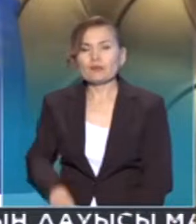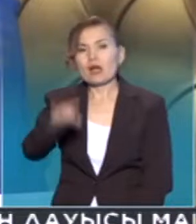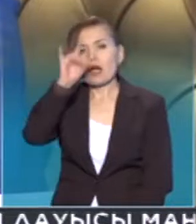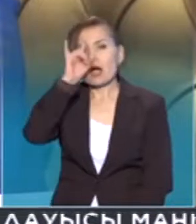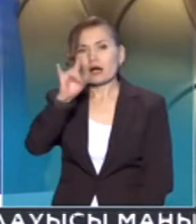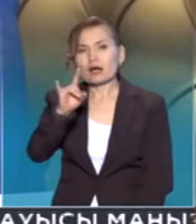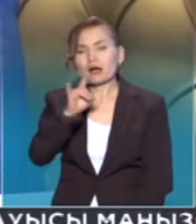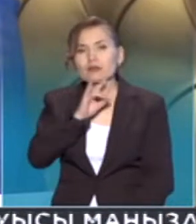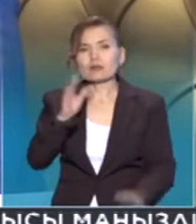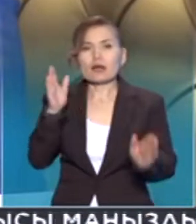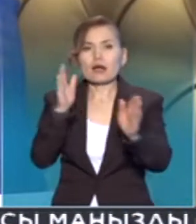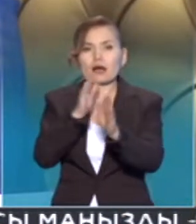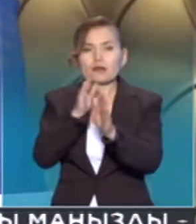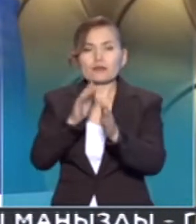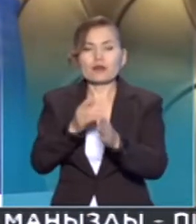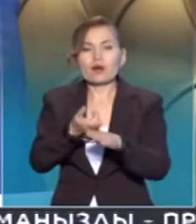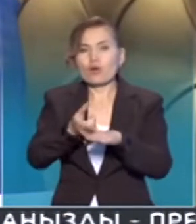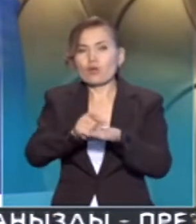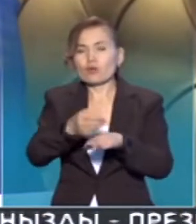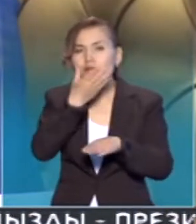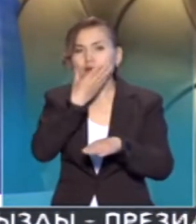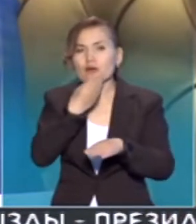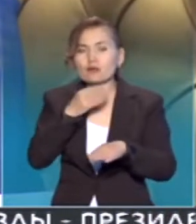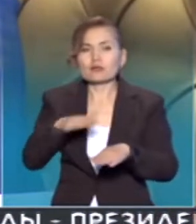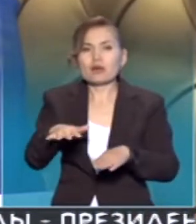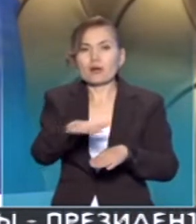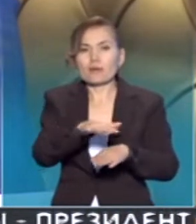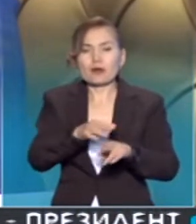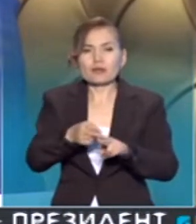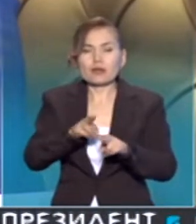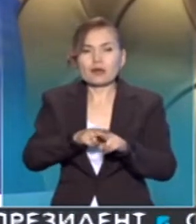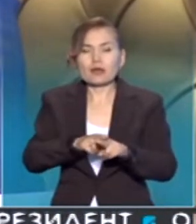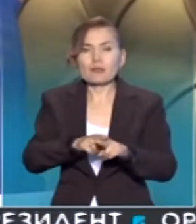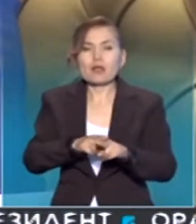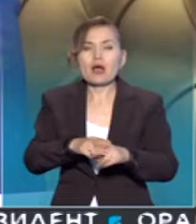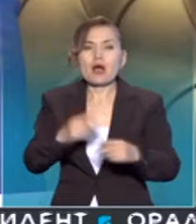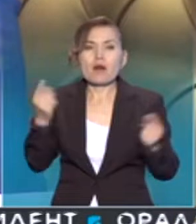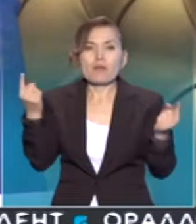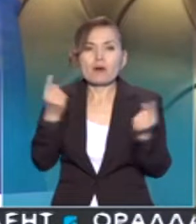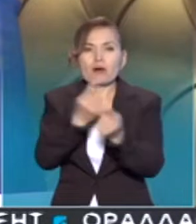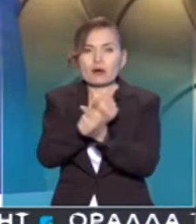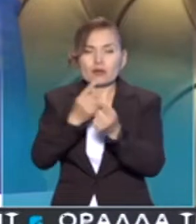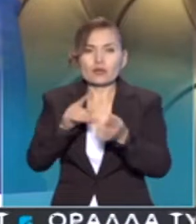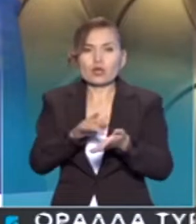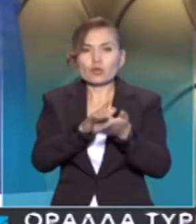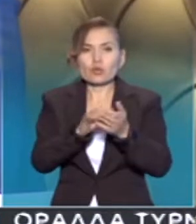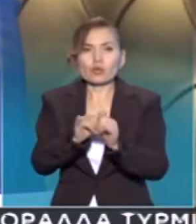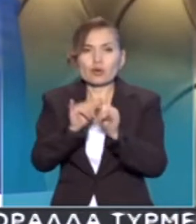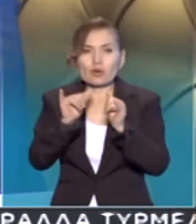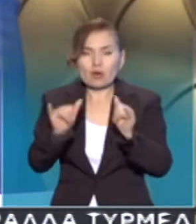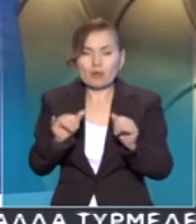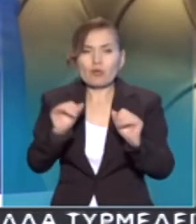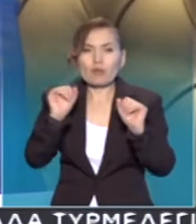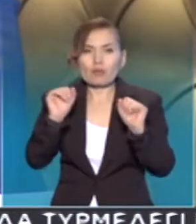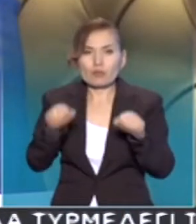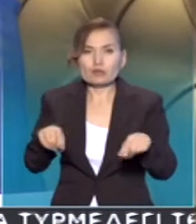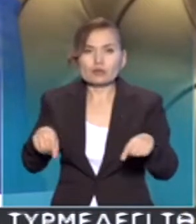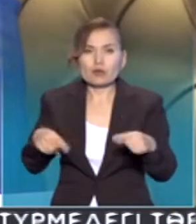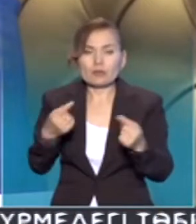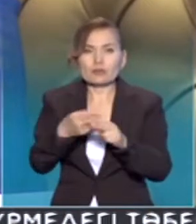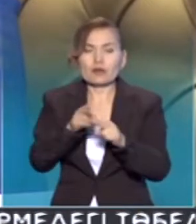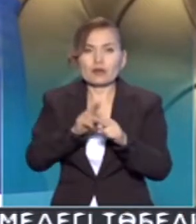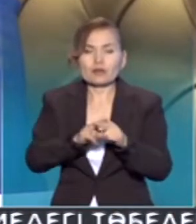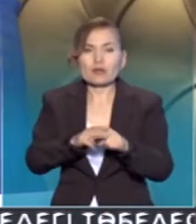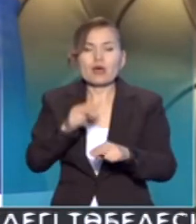Қазақстан табиғатының, ландшафтының және географиялық орналасуының арқасында трансшекаралық туризмнің әртүрлі түрлерін таныстыра алады. Тянь-Шань